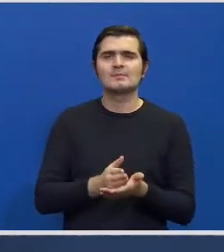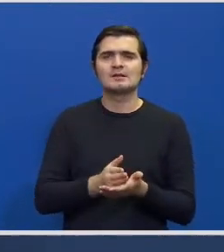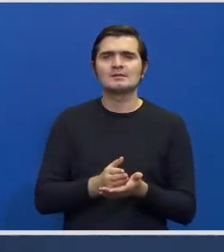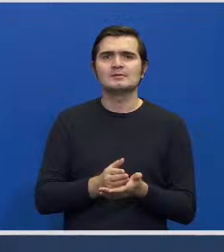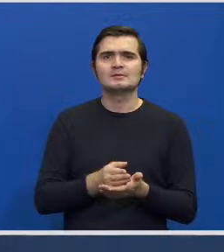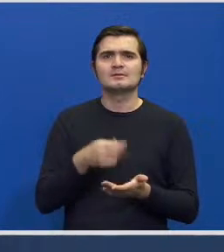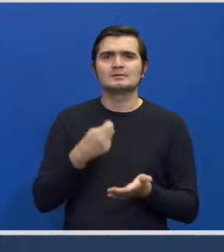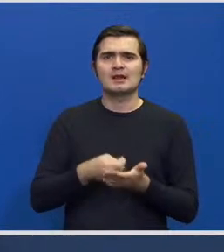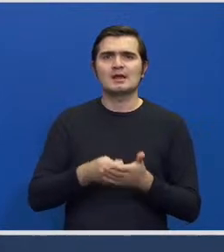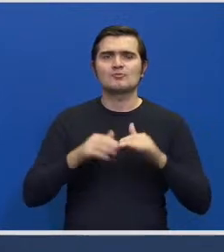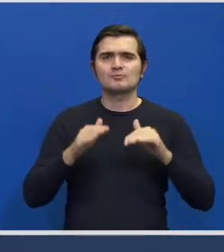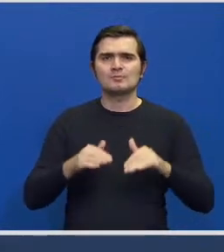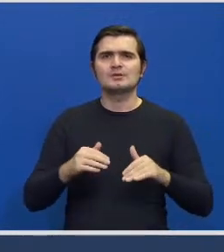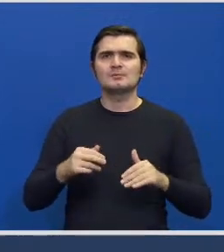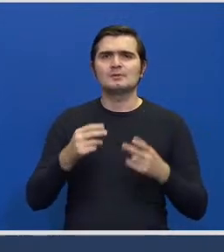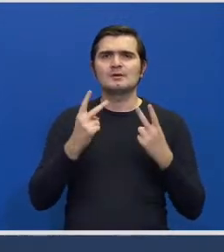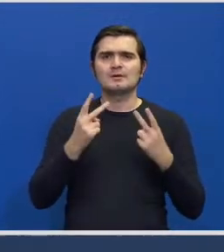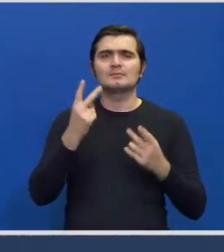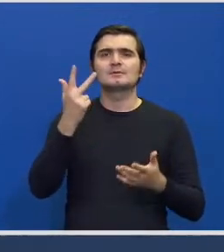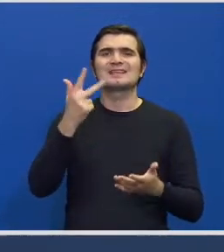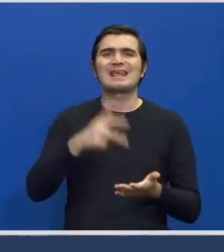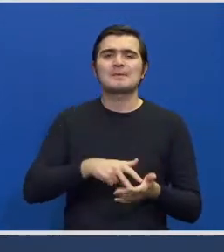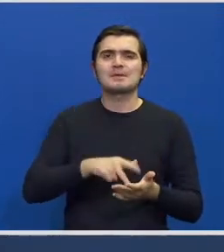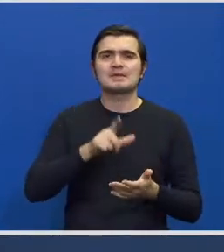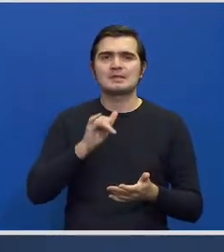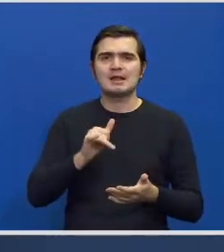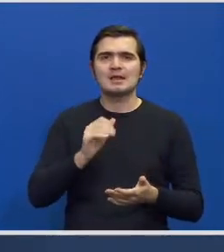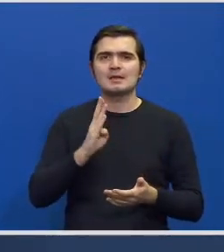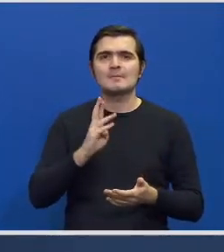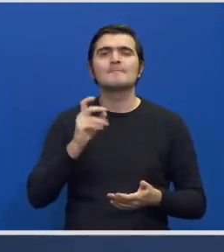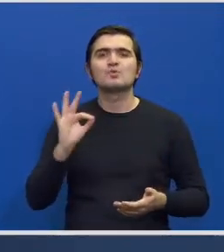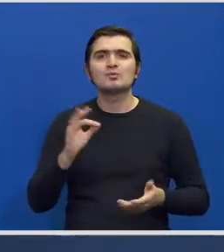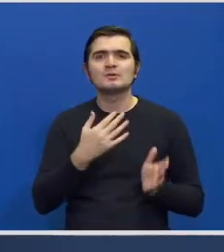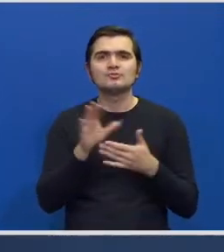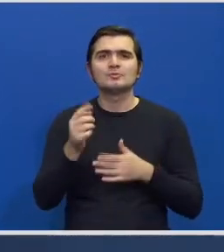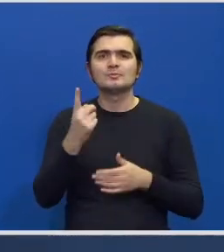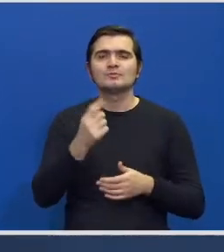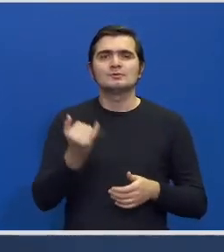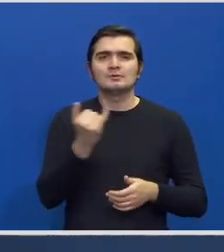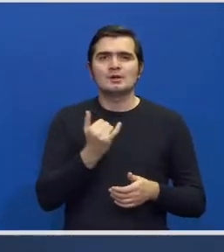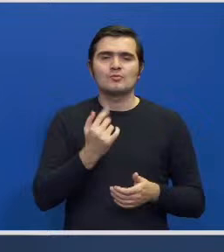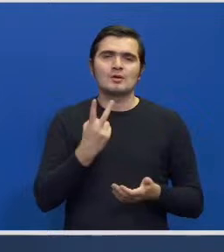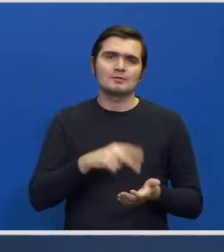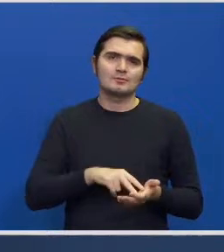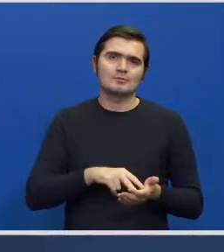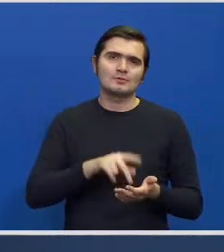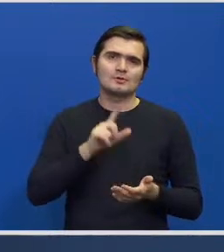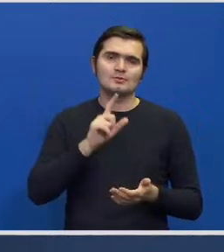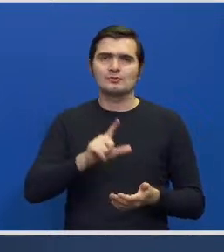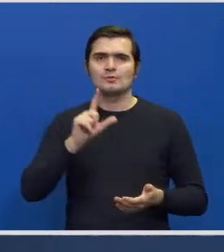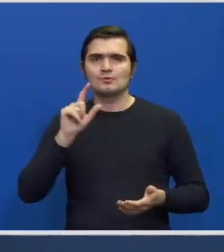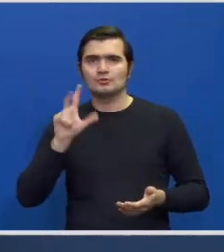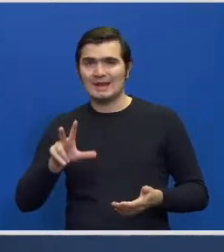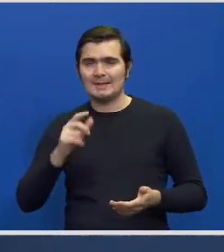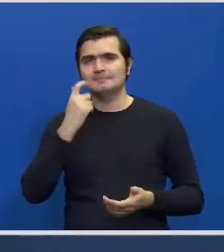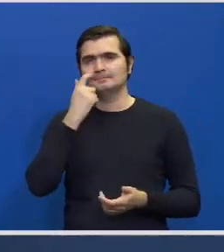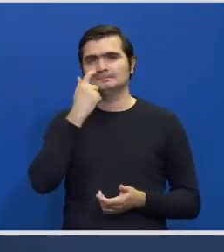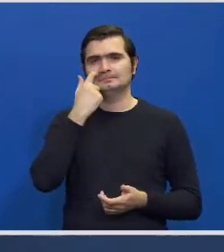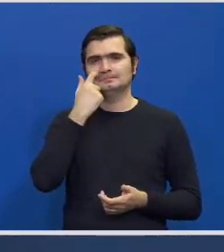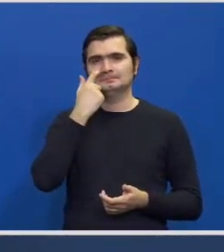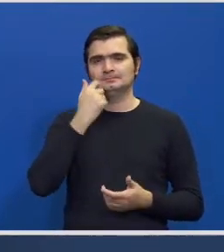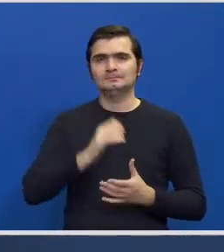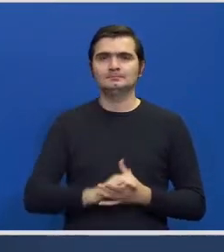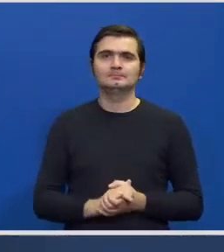tot astăzi a fost stabilit prin hotărâre de guvern la valoarea de 3.000 de lei brut, începând cu